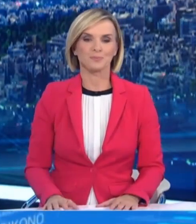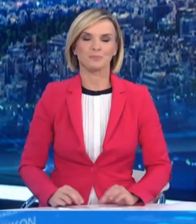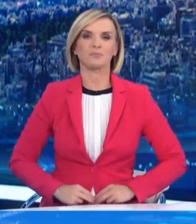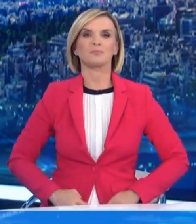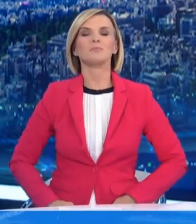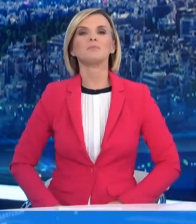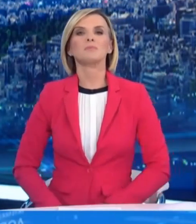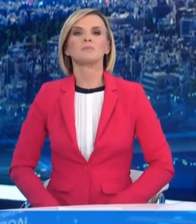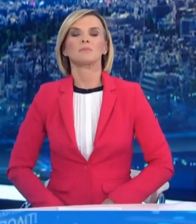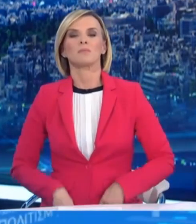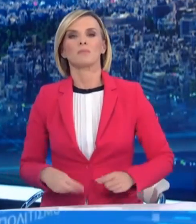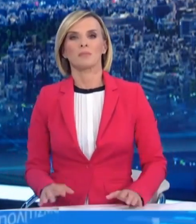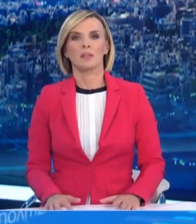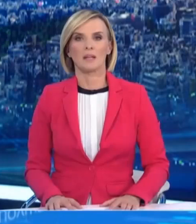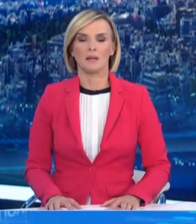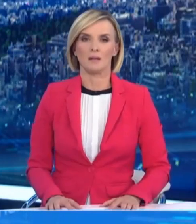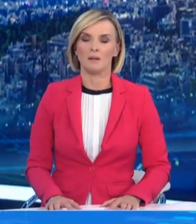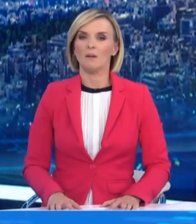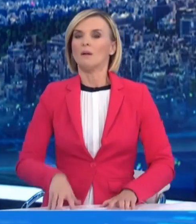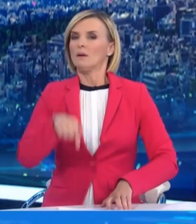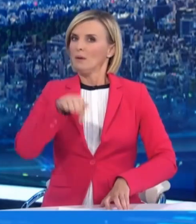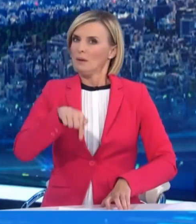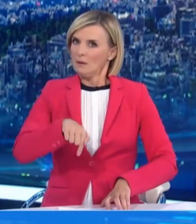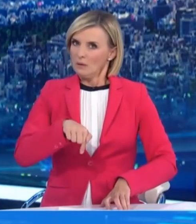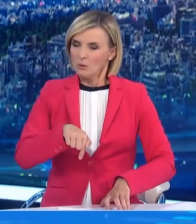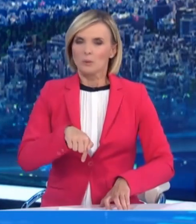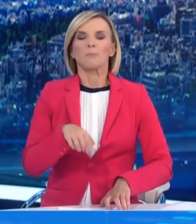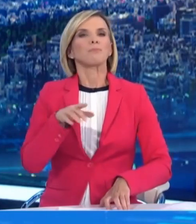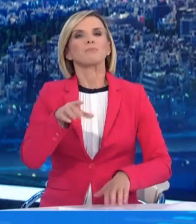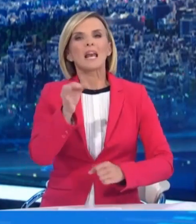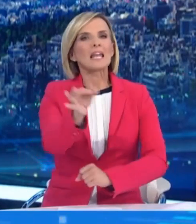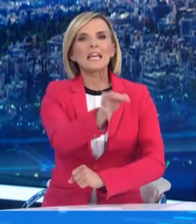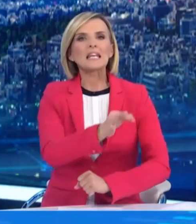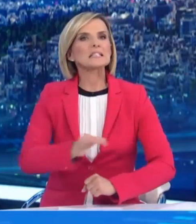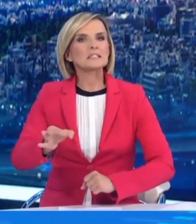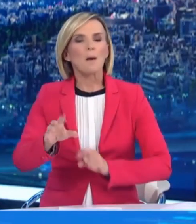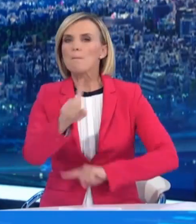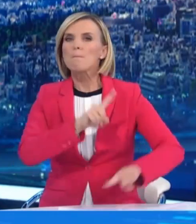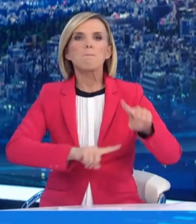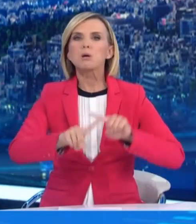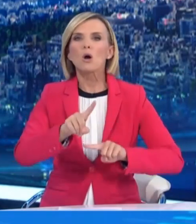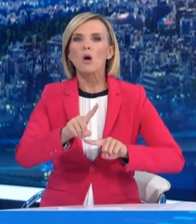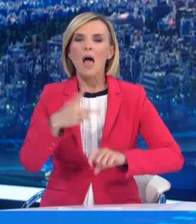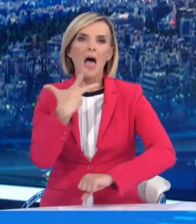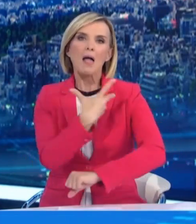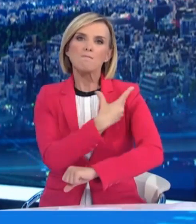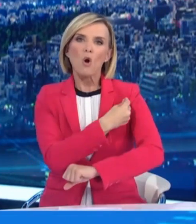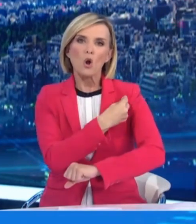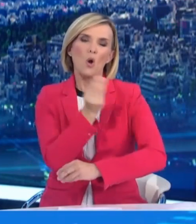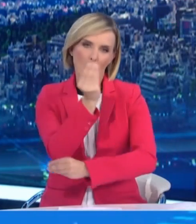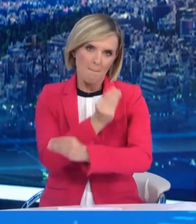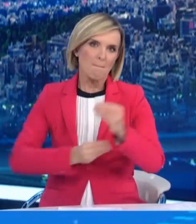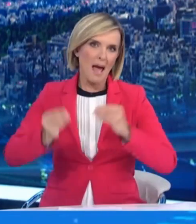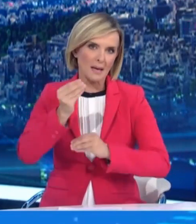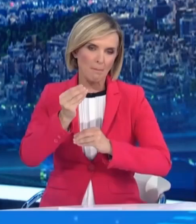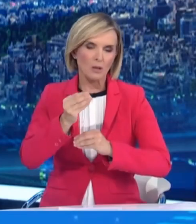Ο εμβολιασμός στα νησιά θα γίνει στο μεγαλύτερο μέρος με το μονοδοσικό εμβόλιο της Johnson & Johnson. Από αύριο το βράδυ όλοι οι πολίτες